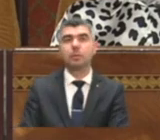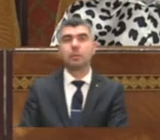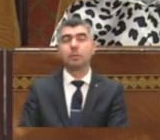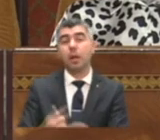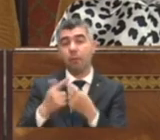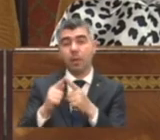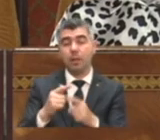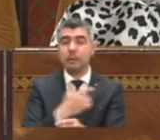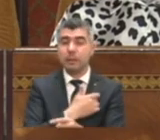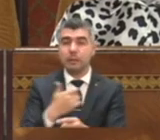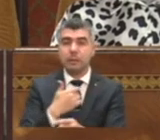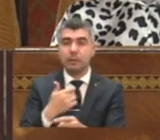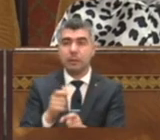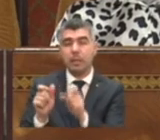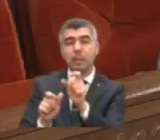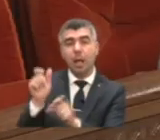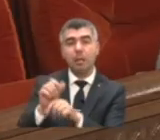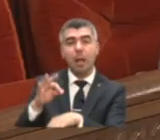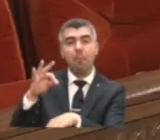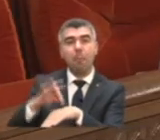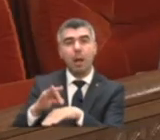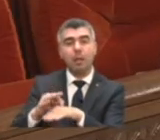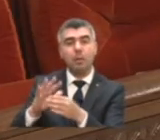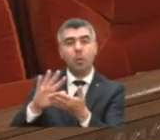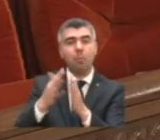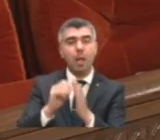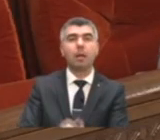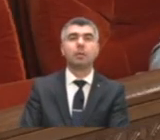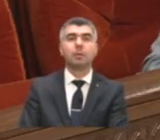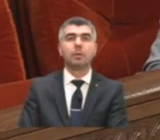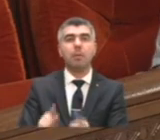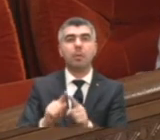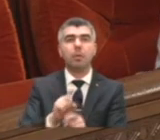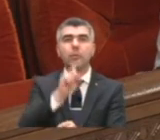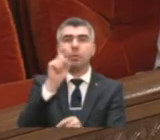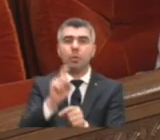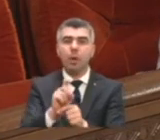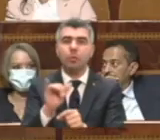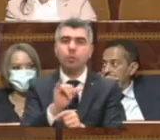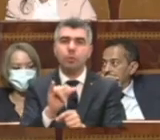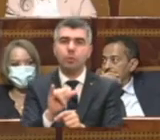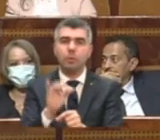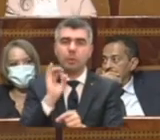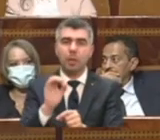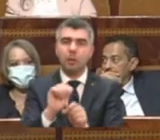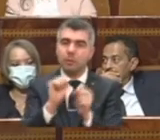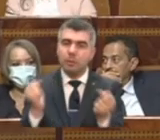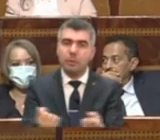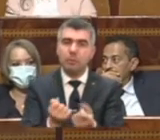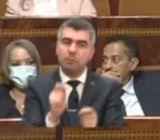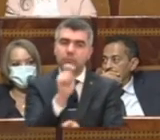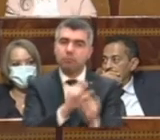لتداعياتها على صحة المواطنين وعلى البيئة. لذلك نسائلكن عن خطة وزارتكن لتأهيل المطارح